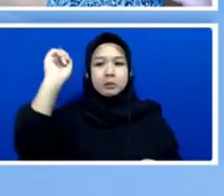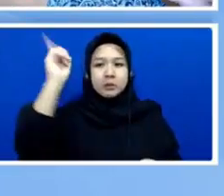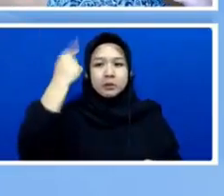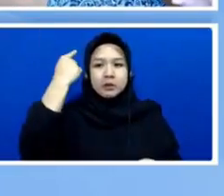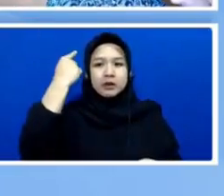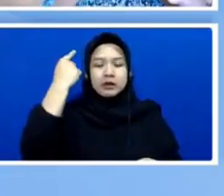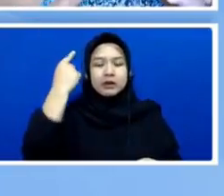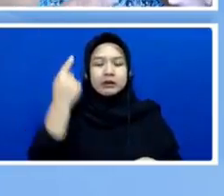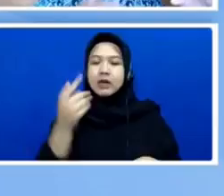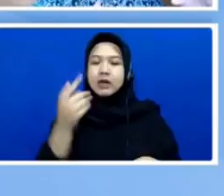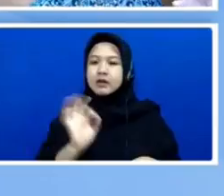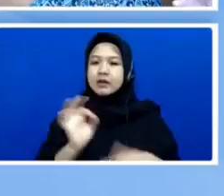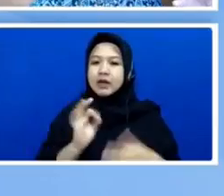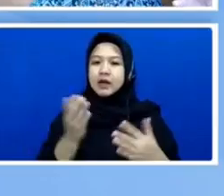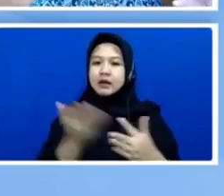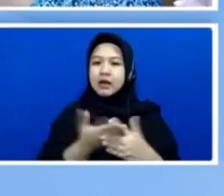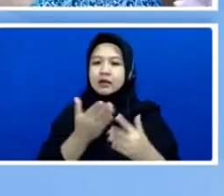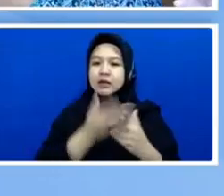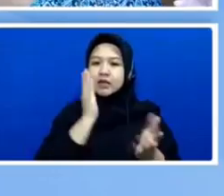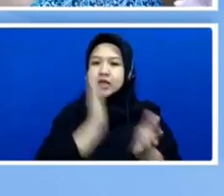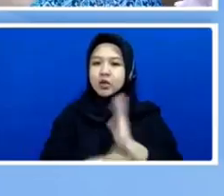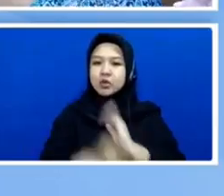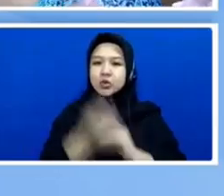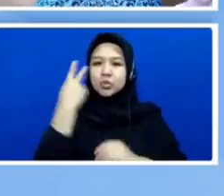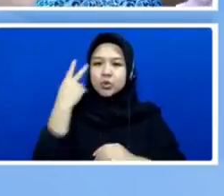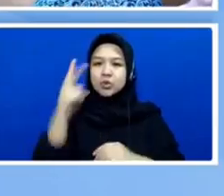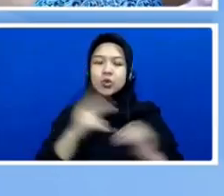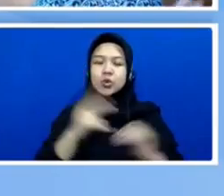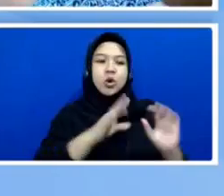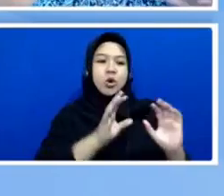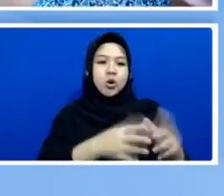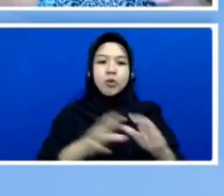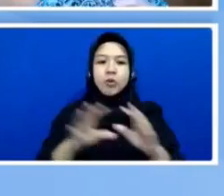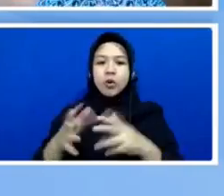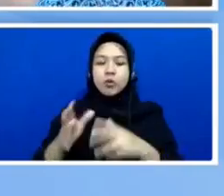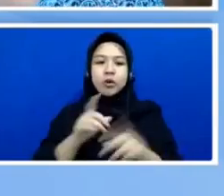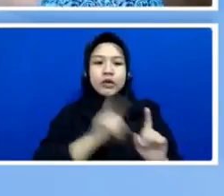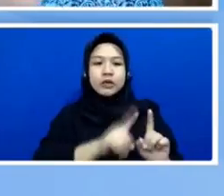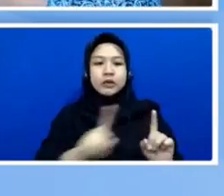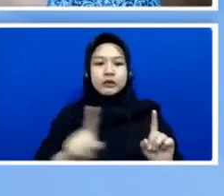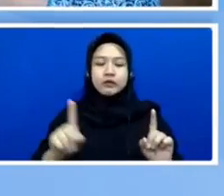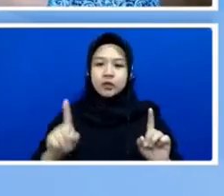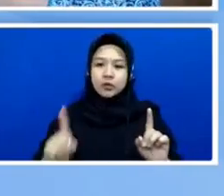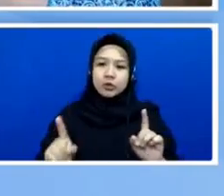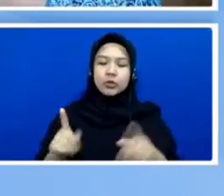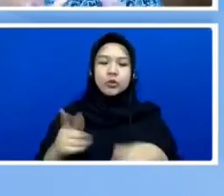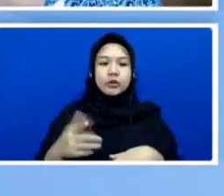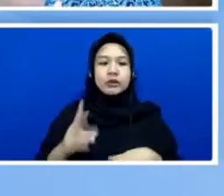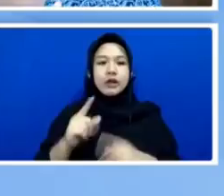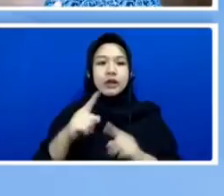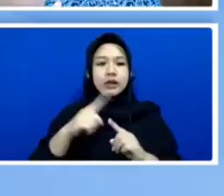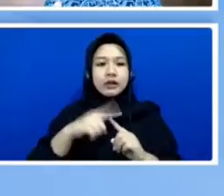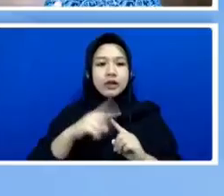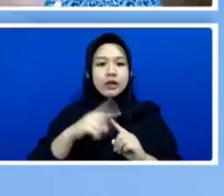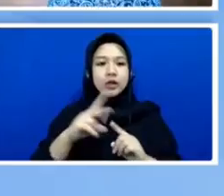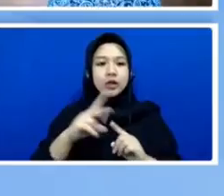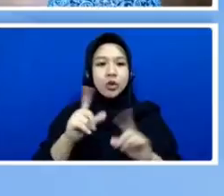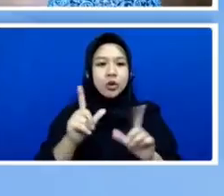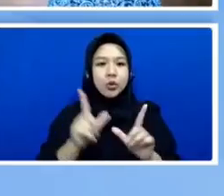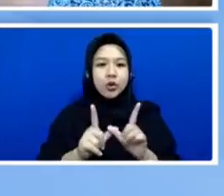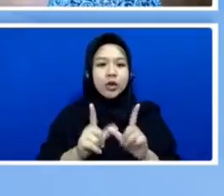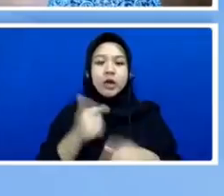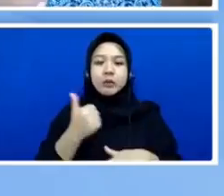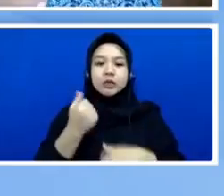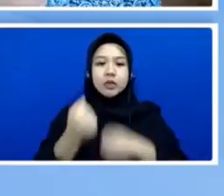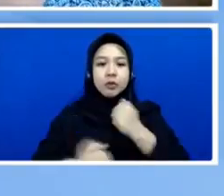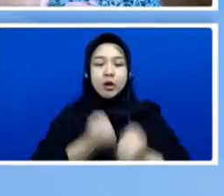tidak punya akses langsung ke setiap kelompok, setiap individu yang berada misalnya di sebuah RT RW. Yang bisa melakukan itu cuma